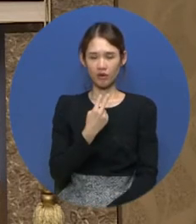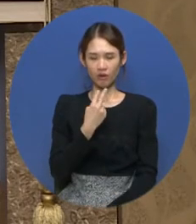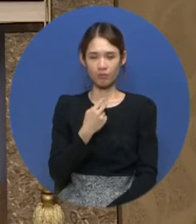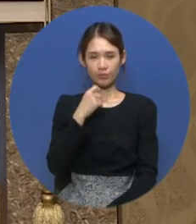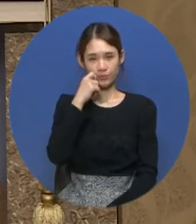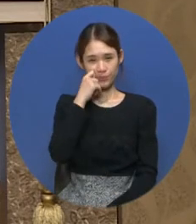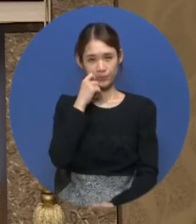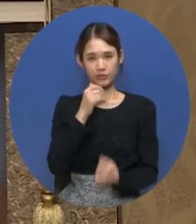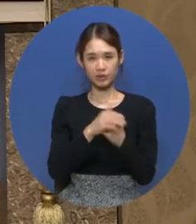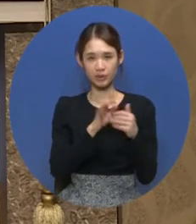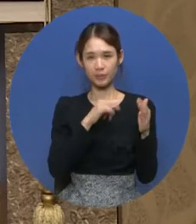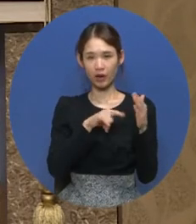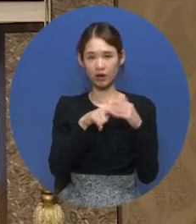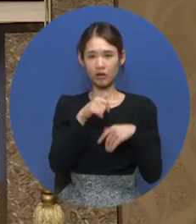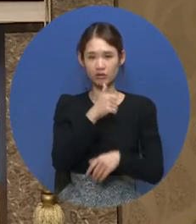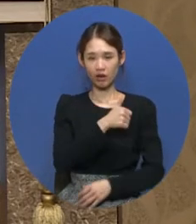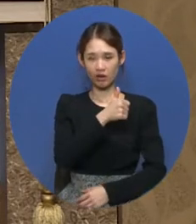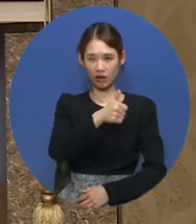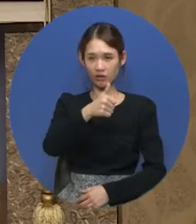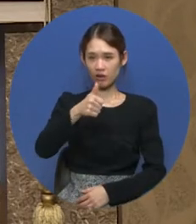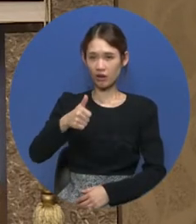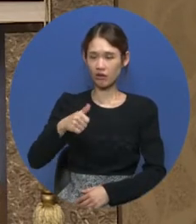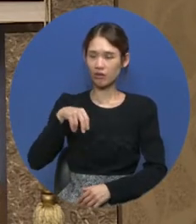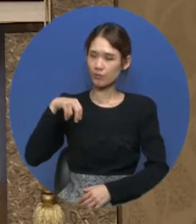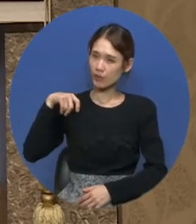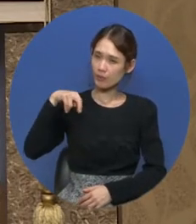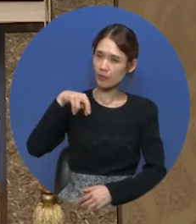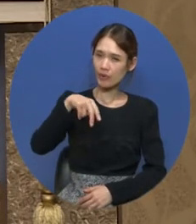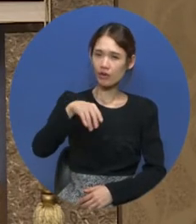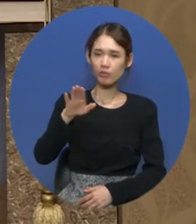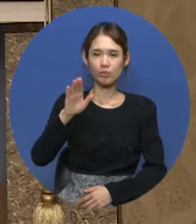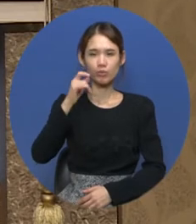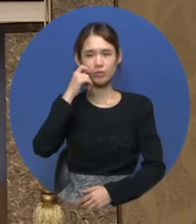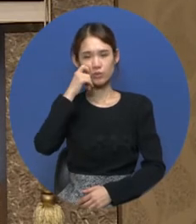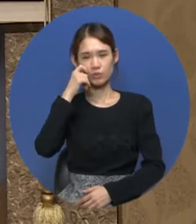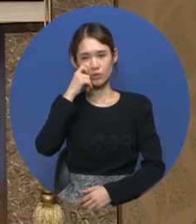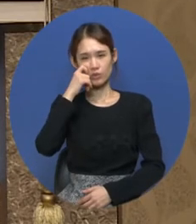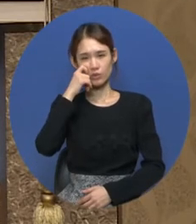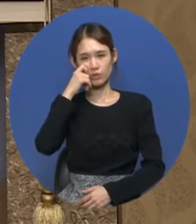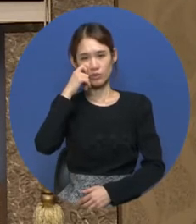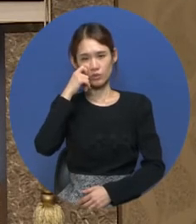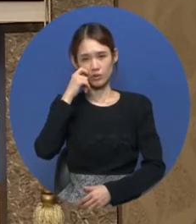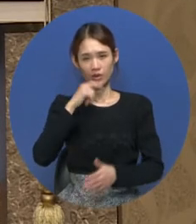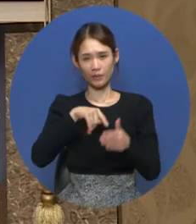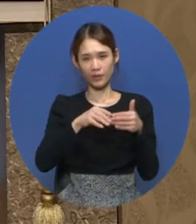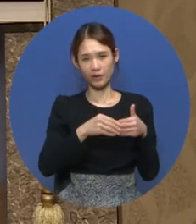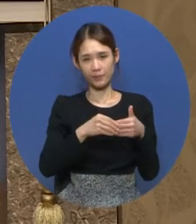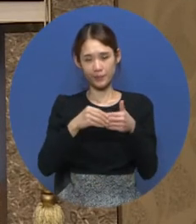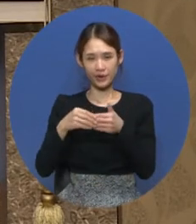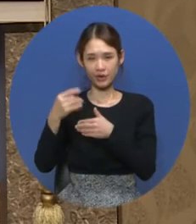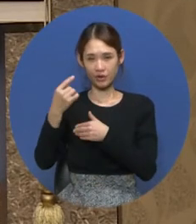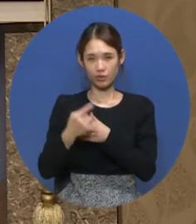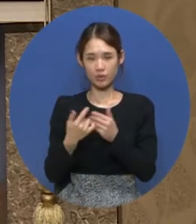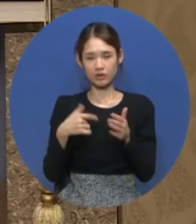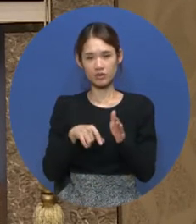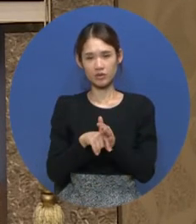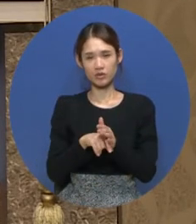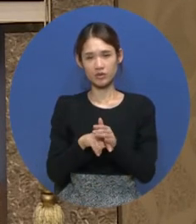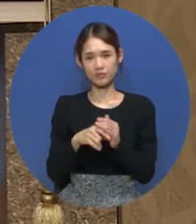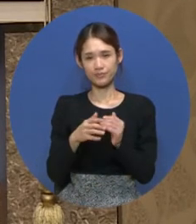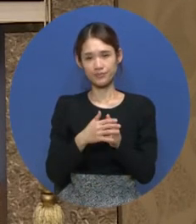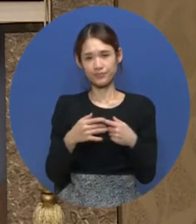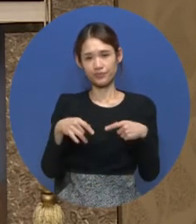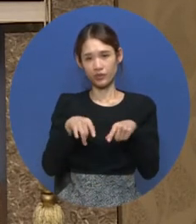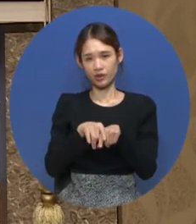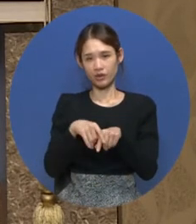돌아다니지 잘 못하세요 예 그렇기 때문에 그 분들을 어떻게 이제 밖으로 끌어낼 수 있는 우리가 어 그 분들과